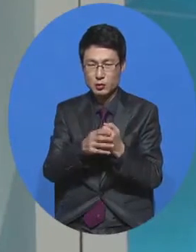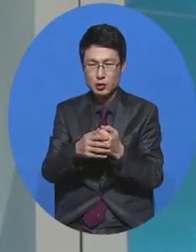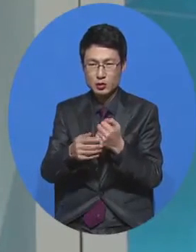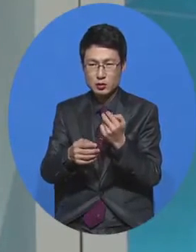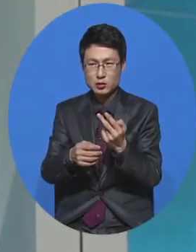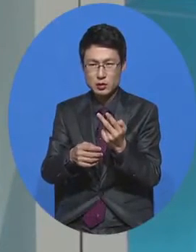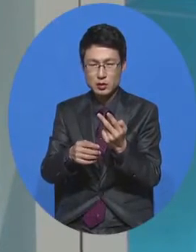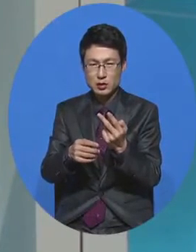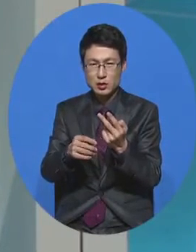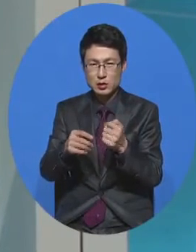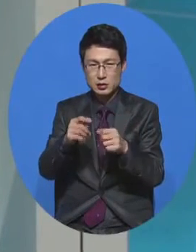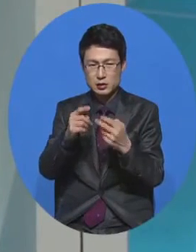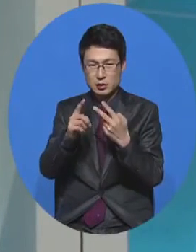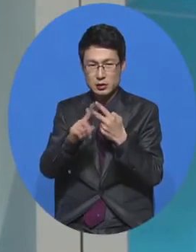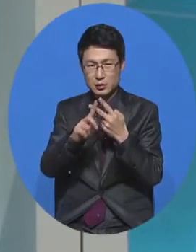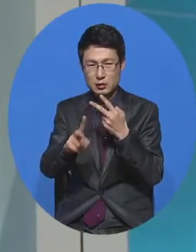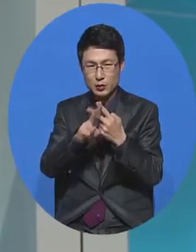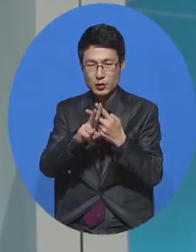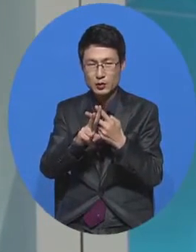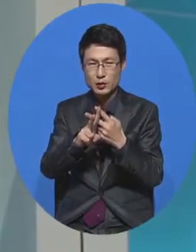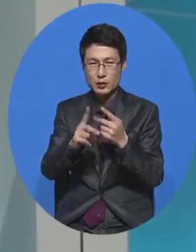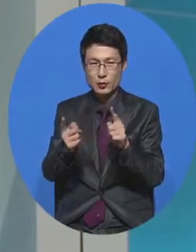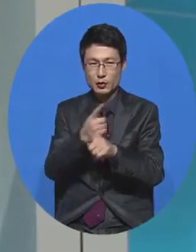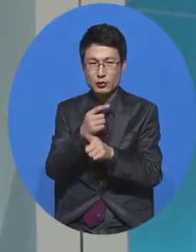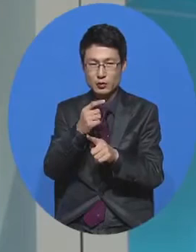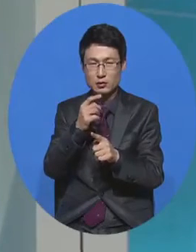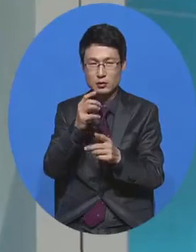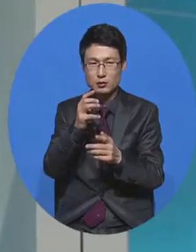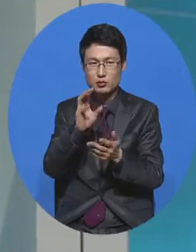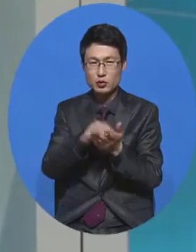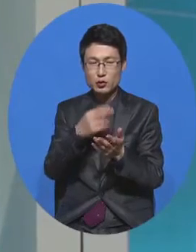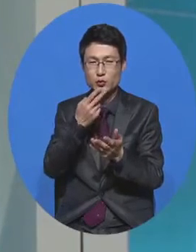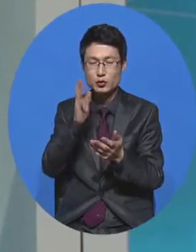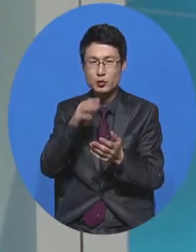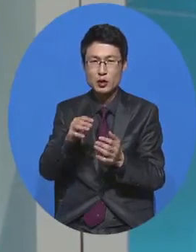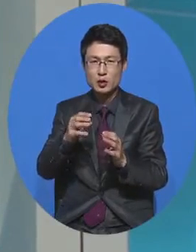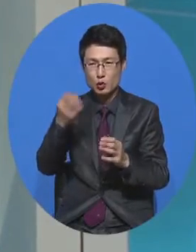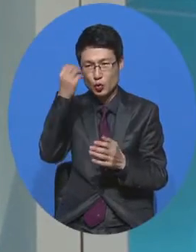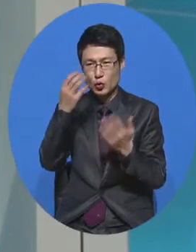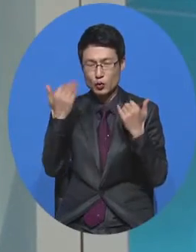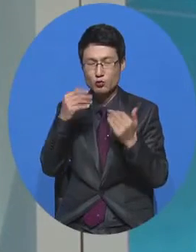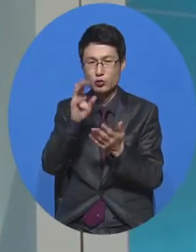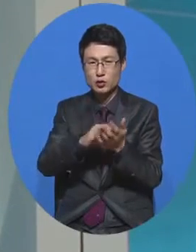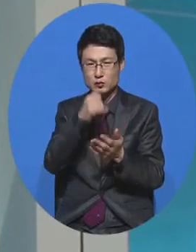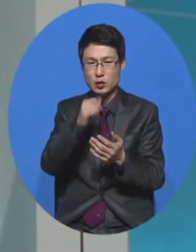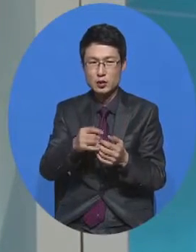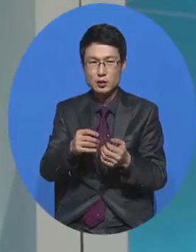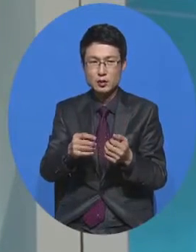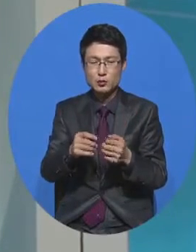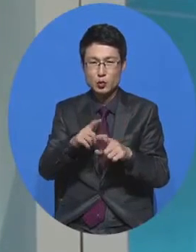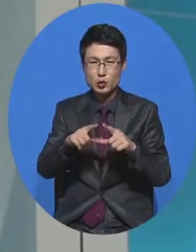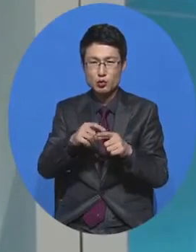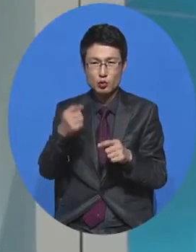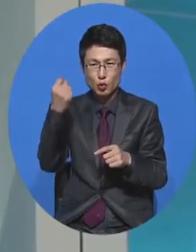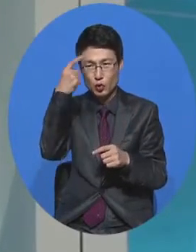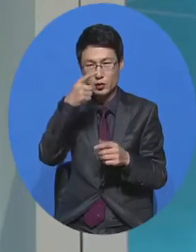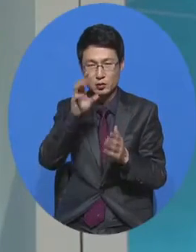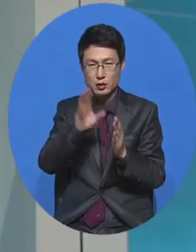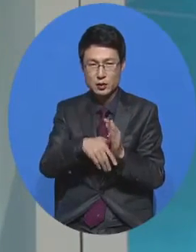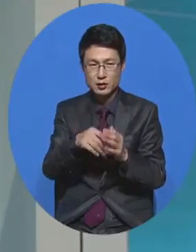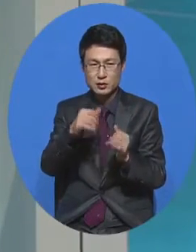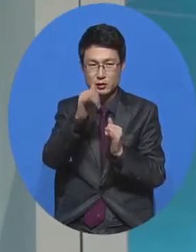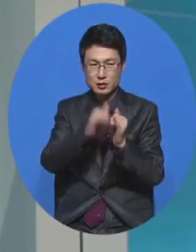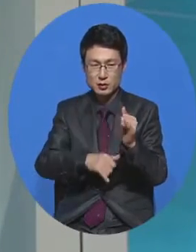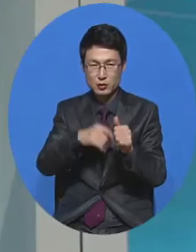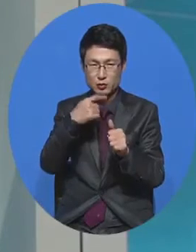것은 문제가 없어 보이는데요 4 고등학교 좀 그래 체험 제가 있는 것 같아요 1학년에 지금 많이 편성이 되어 있고 2 3학년 에